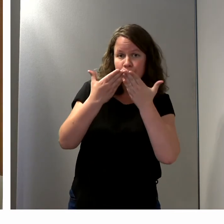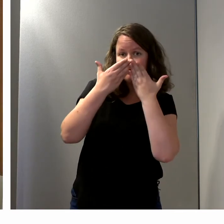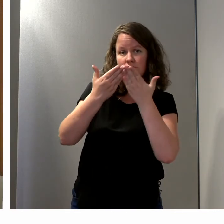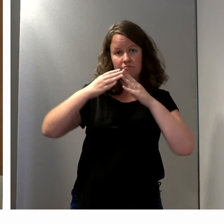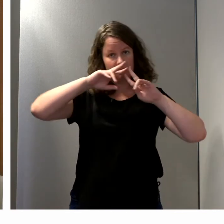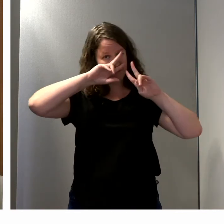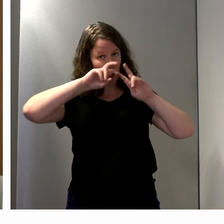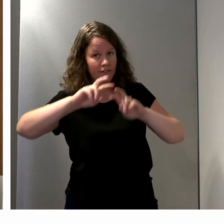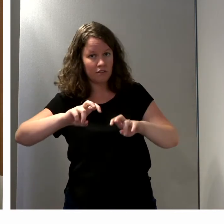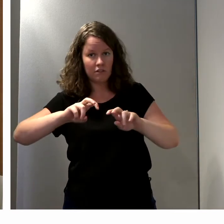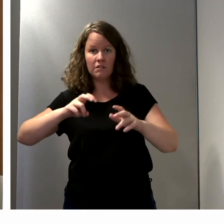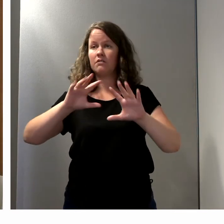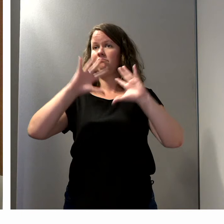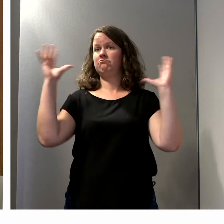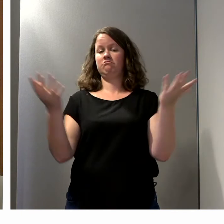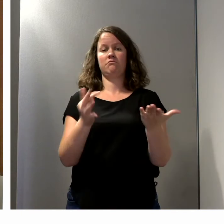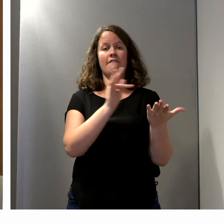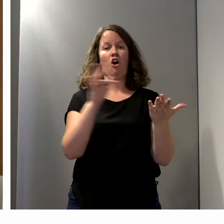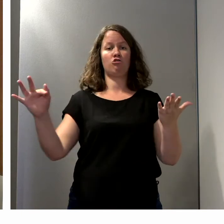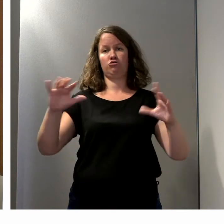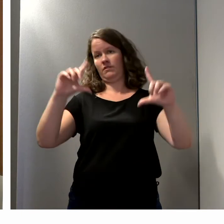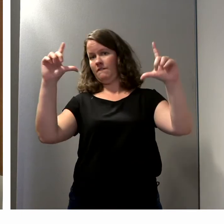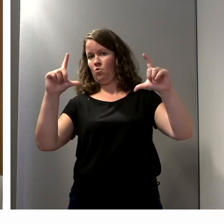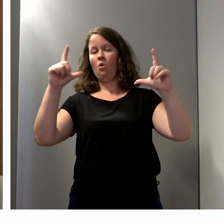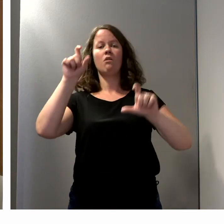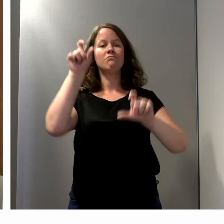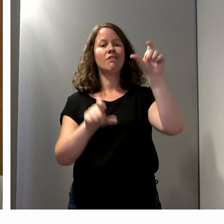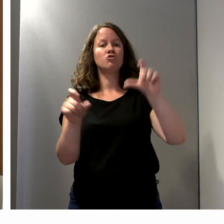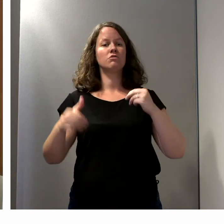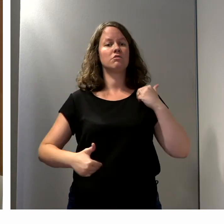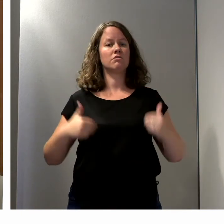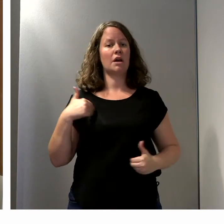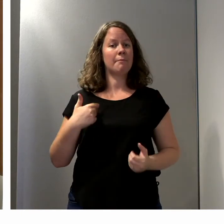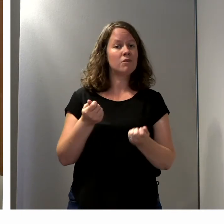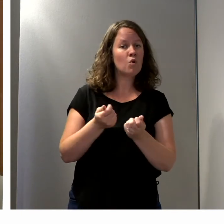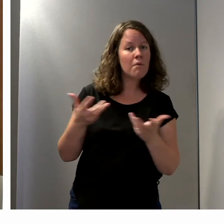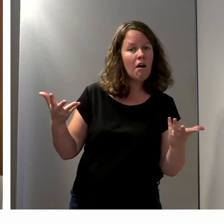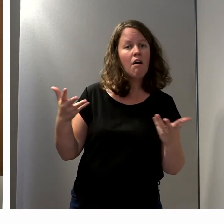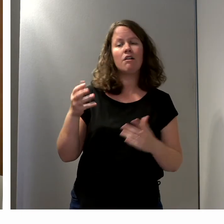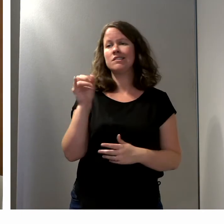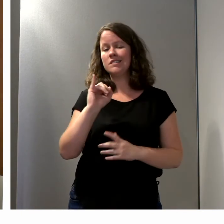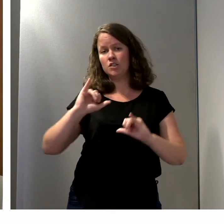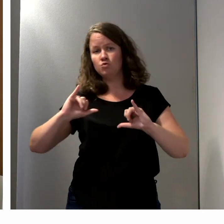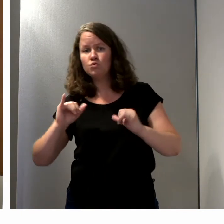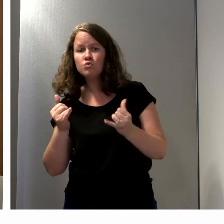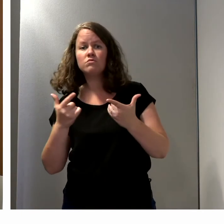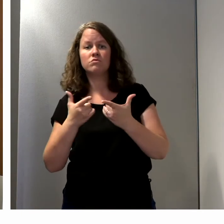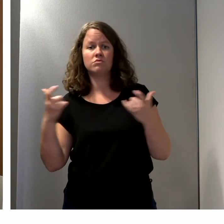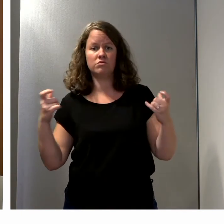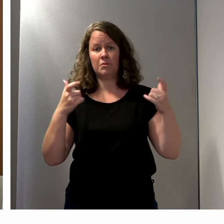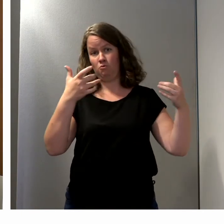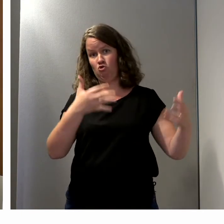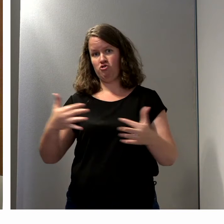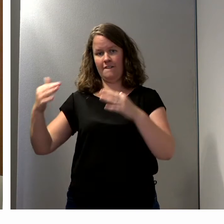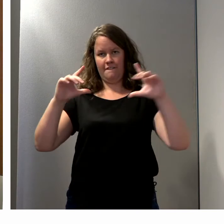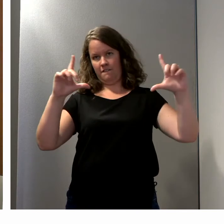représentation du handicap en France, par exemple. C'est toujours des choses qui sont approximatives pour plein de bonnes et mauvaises raisons, qui